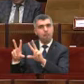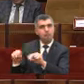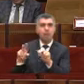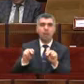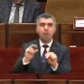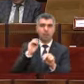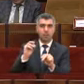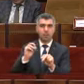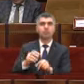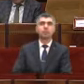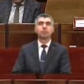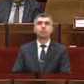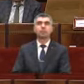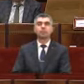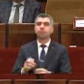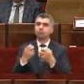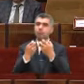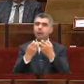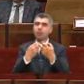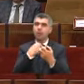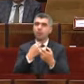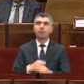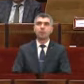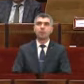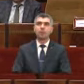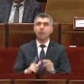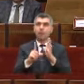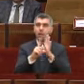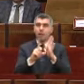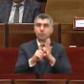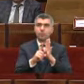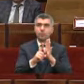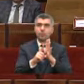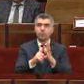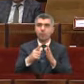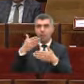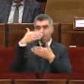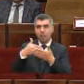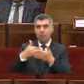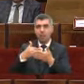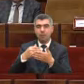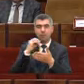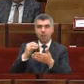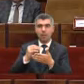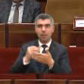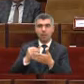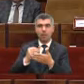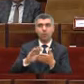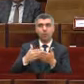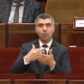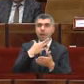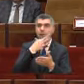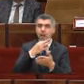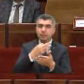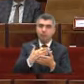الكرامه ديالهم بالاساس. نعطيكم مثال السيده الوزيره ديال واحد القانون ايجابي بالنسبه لمغاربه الداخل، القانون 55/19 المتعلق